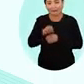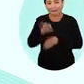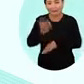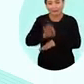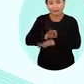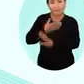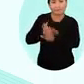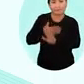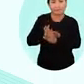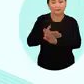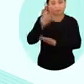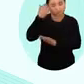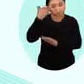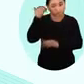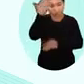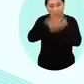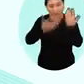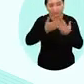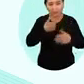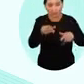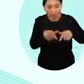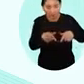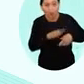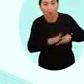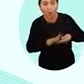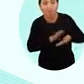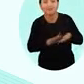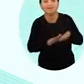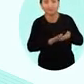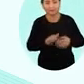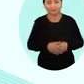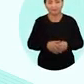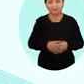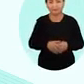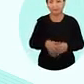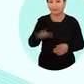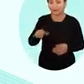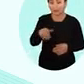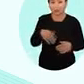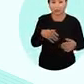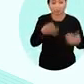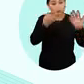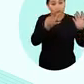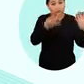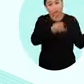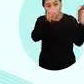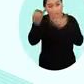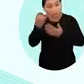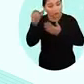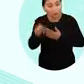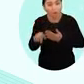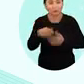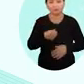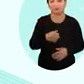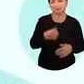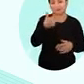Халдвараас сэргийлэхийн тулд тогтмол усанд орох. Бэлэг эрэхтнээ байн угааж цэвэрхэн байлгахад анхаарах. Багаар тооцоход 6-7 хоногийн турш